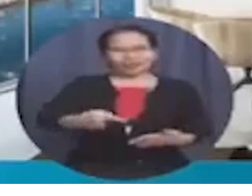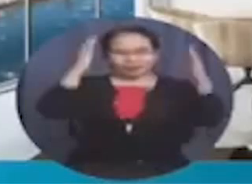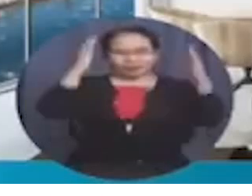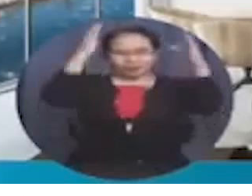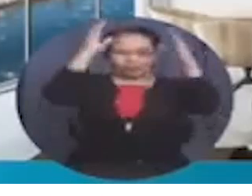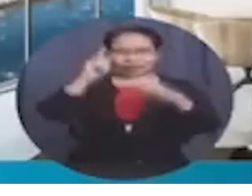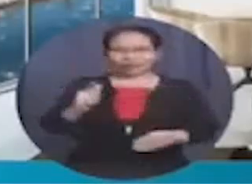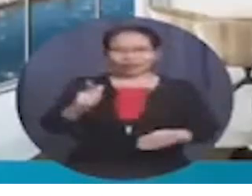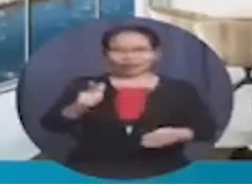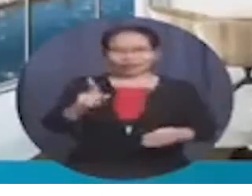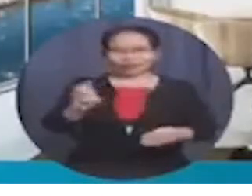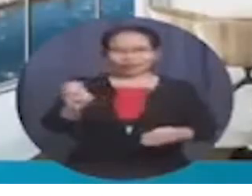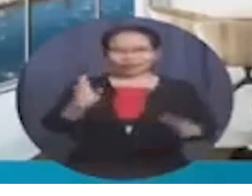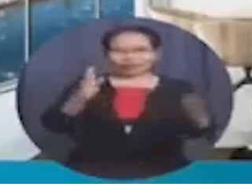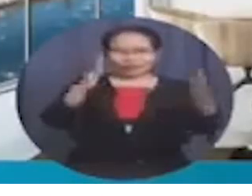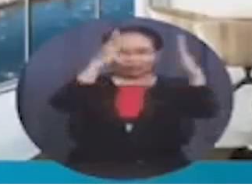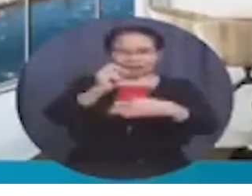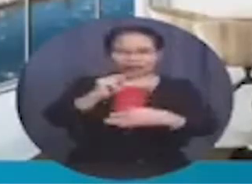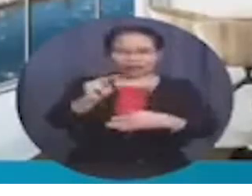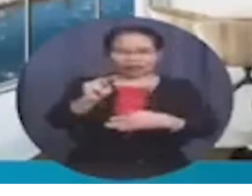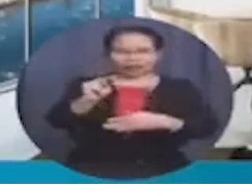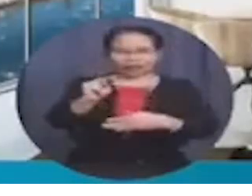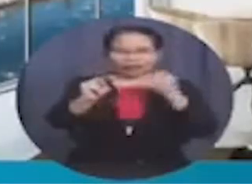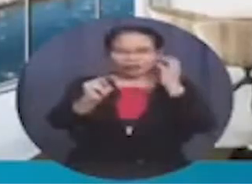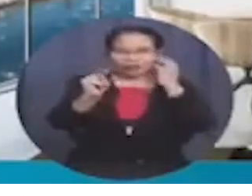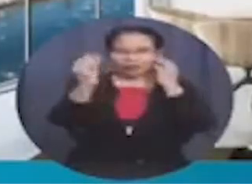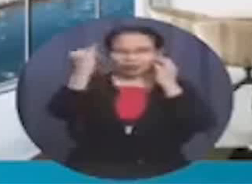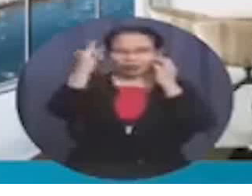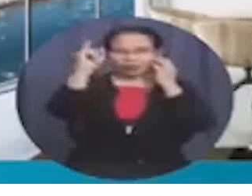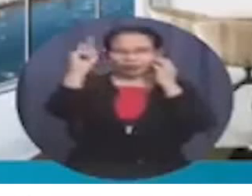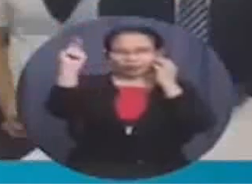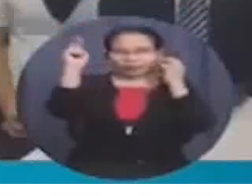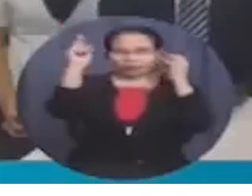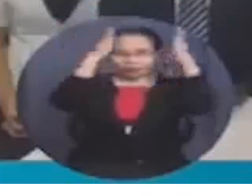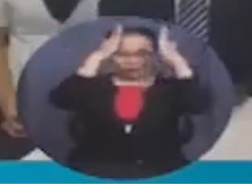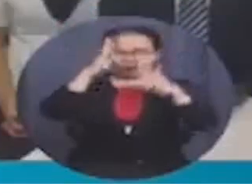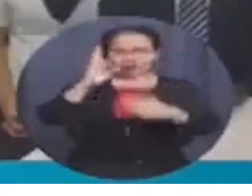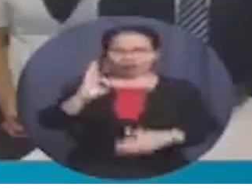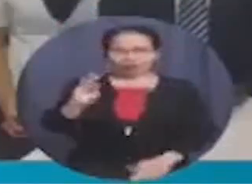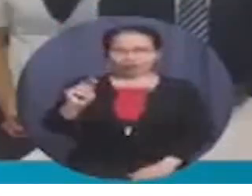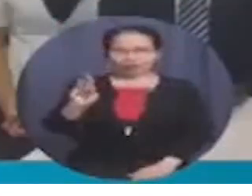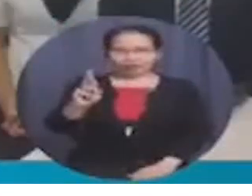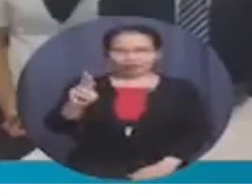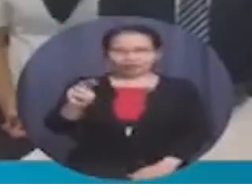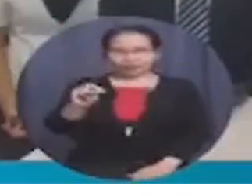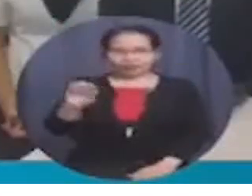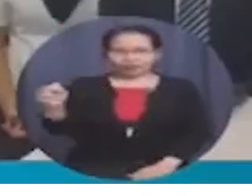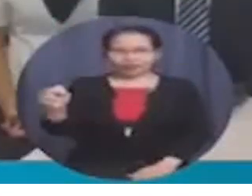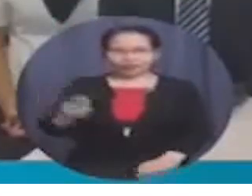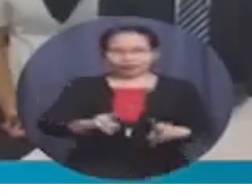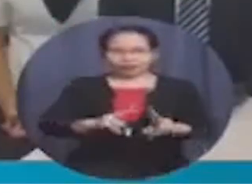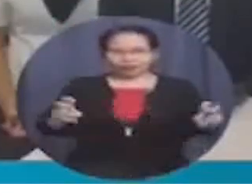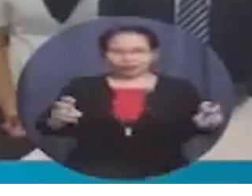Cardinal Tagle, ni Papa Juan Francisco, ni Francisco, hindi kahit sino pa yung mga